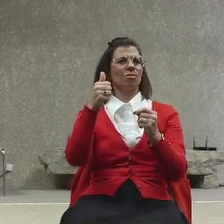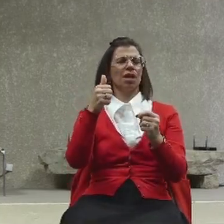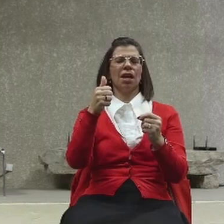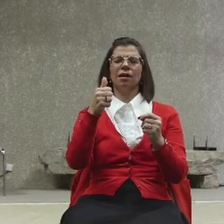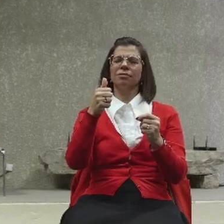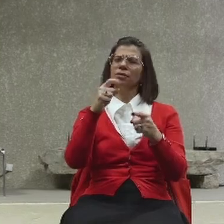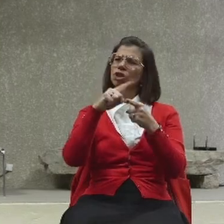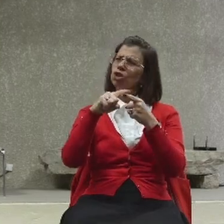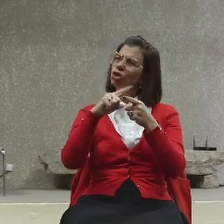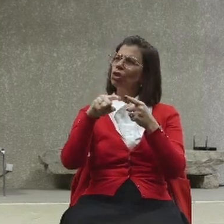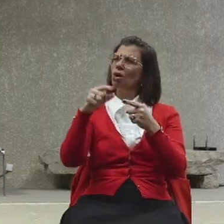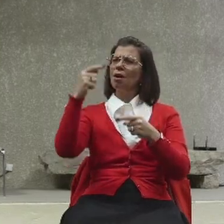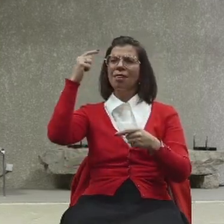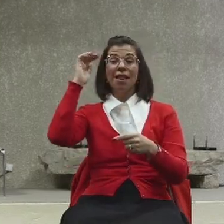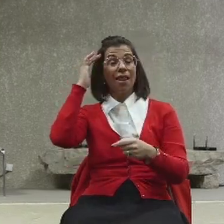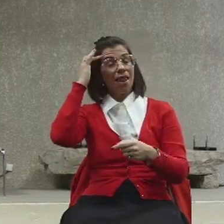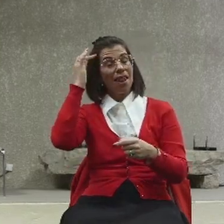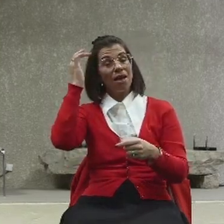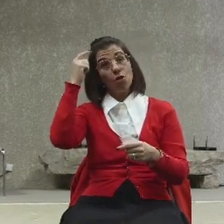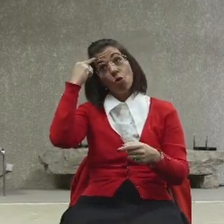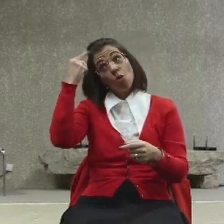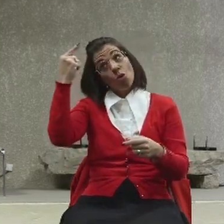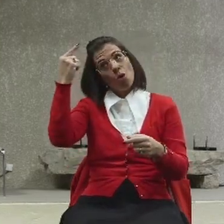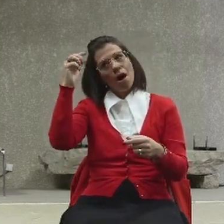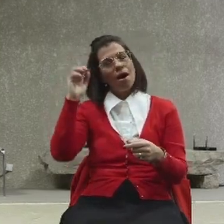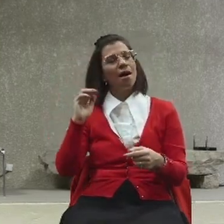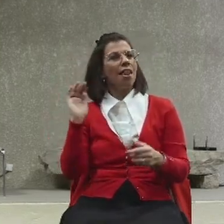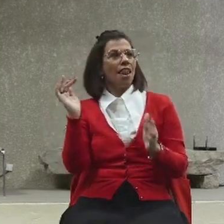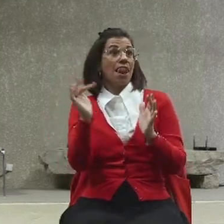Pour que Jésus croisse.